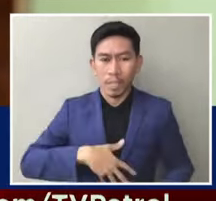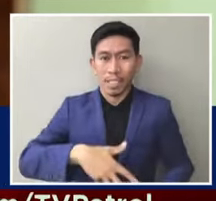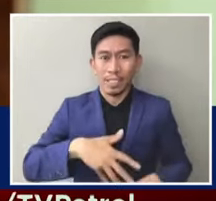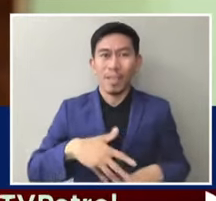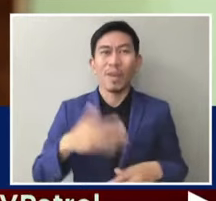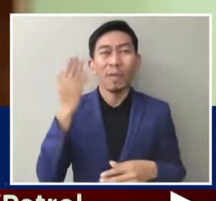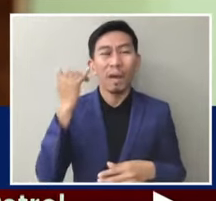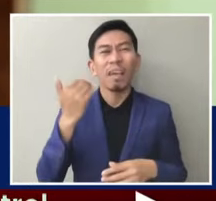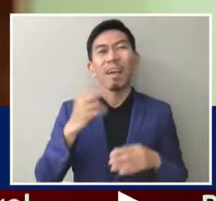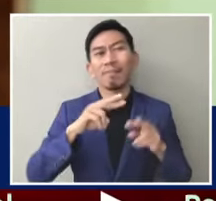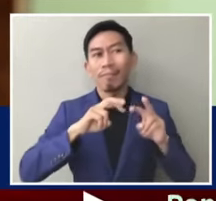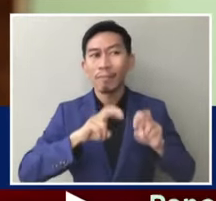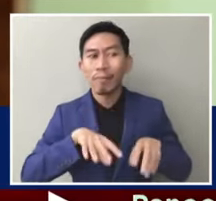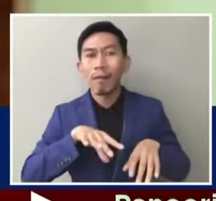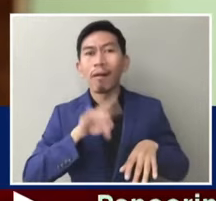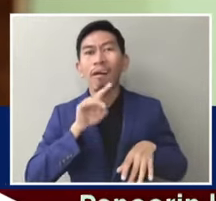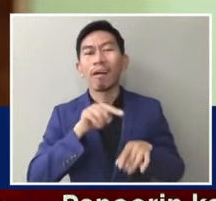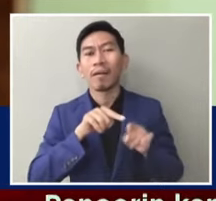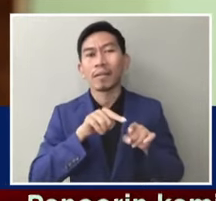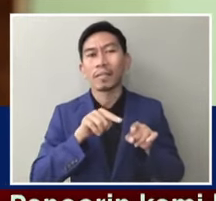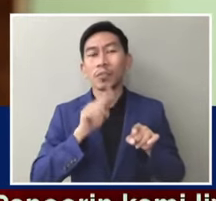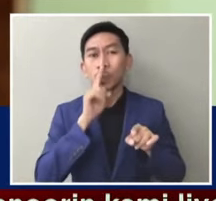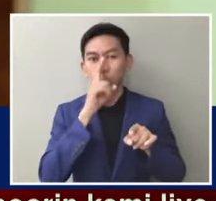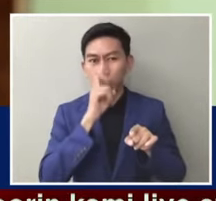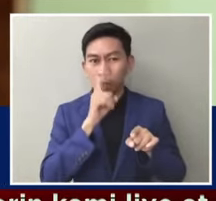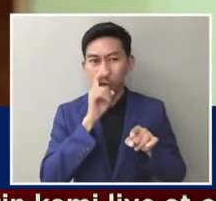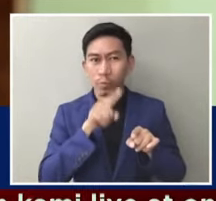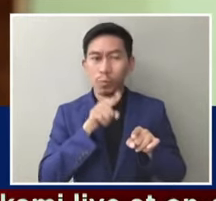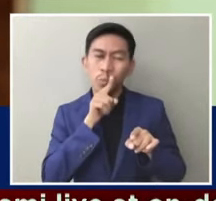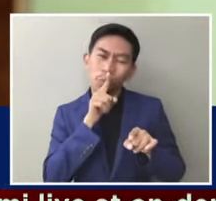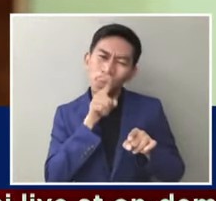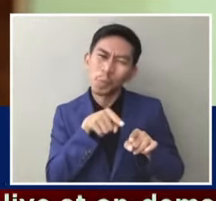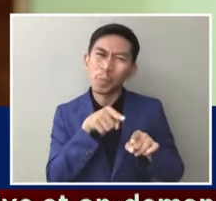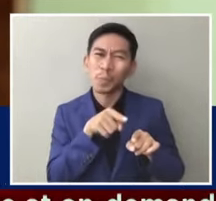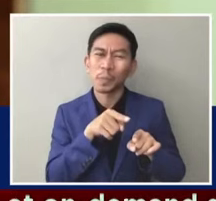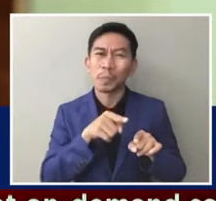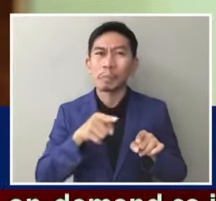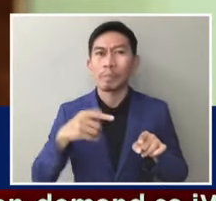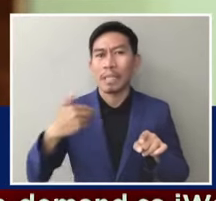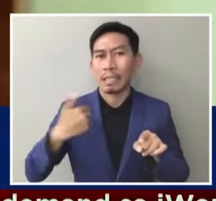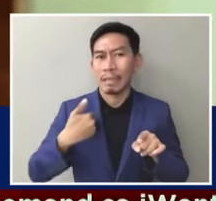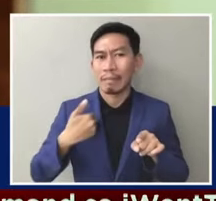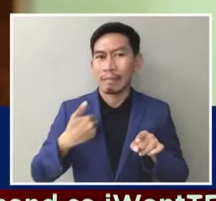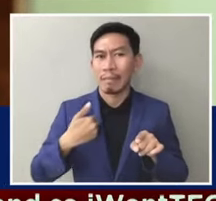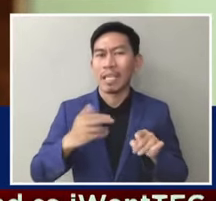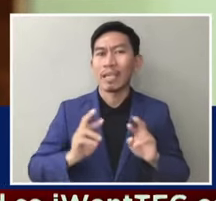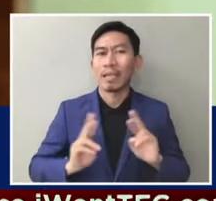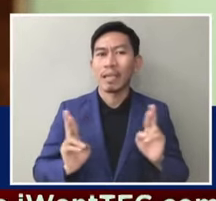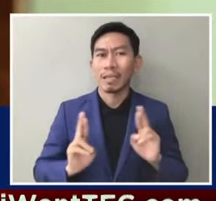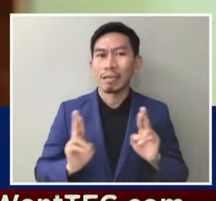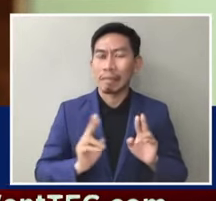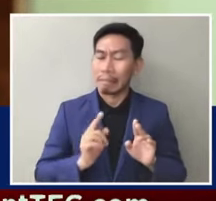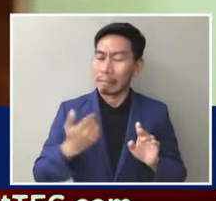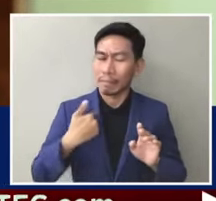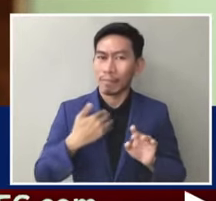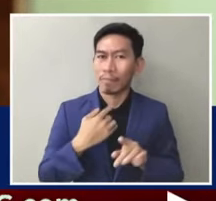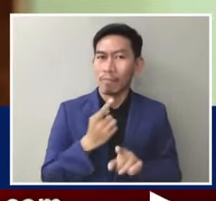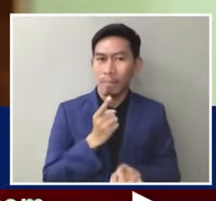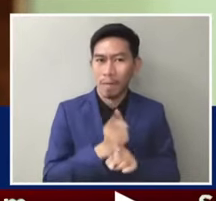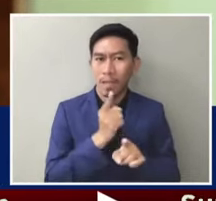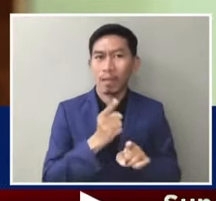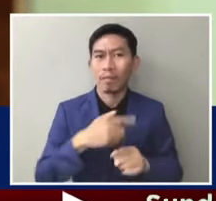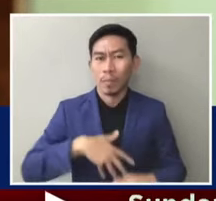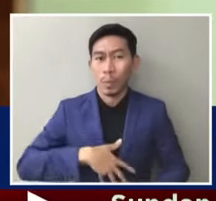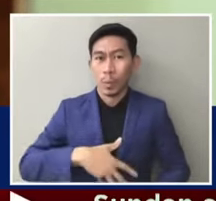that yung edad na ito ay hindi pa rightful para magkaroon ng pregnancy